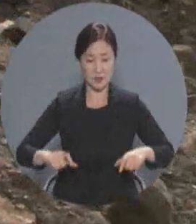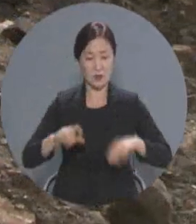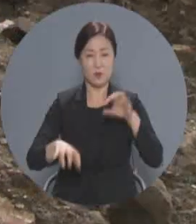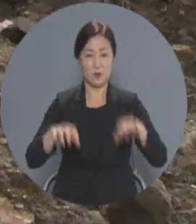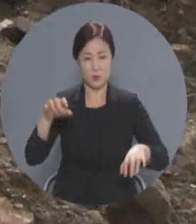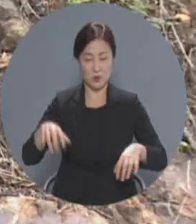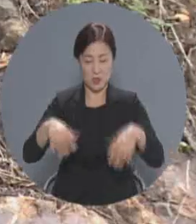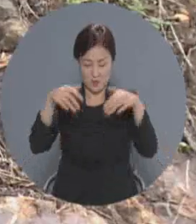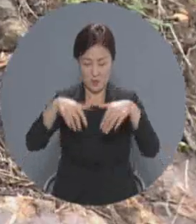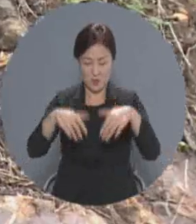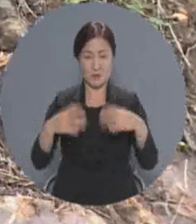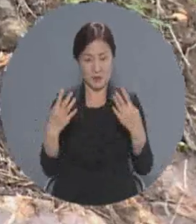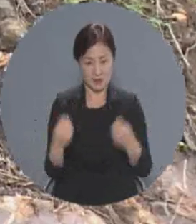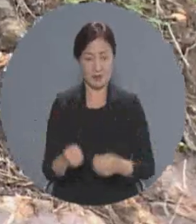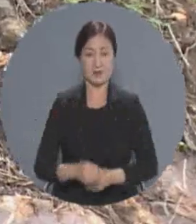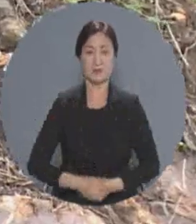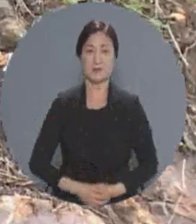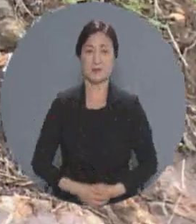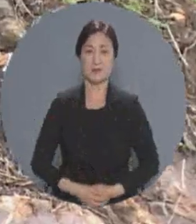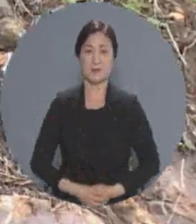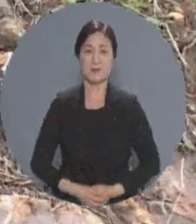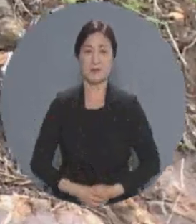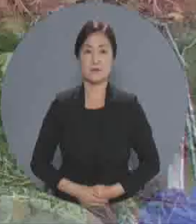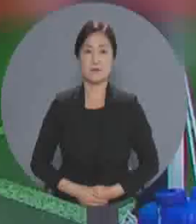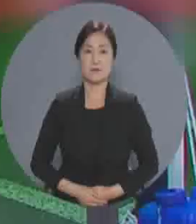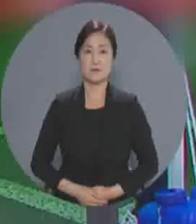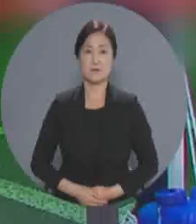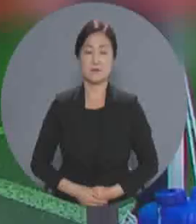곳곳에 많은 비가 내렸습니다.